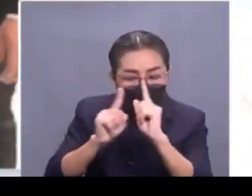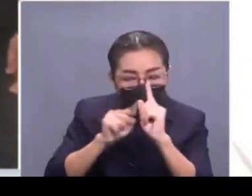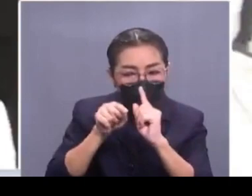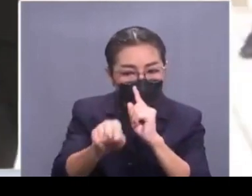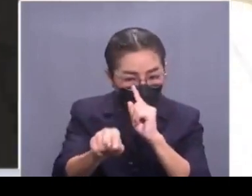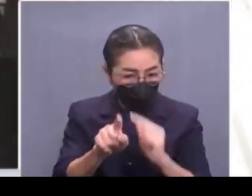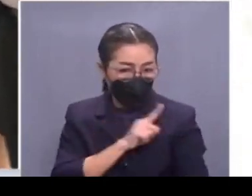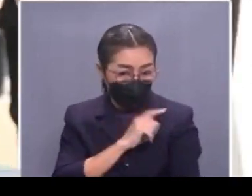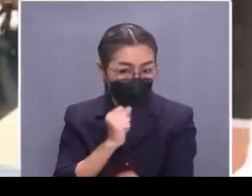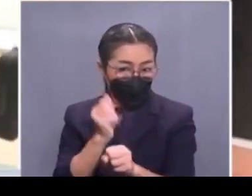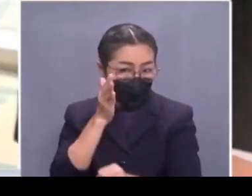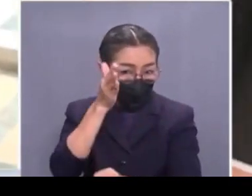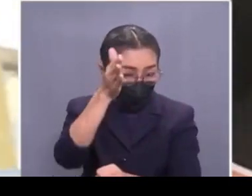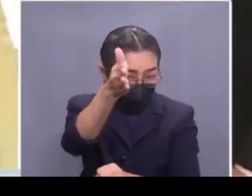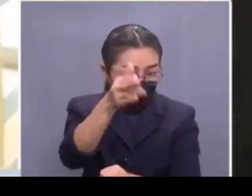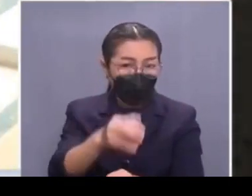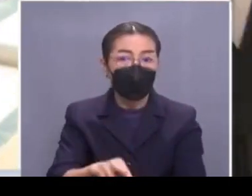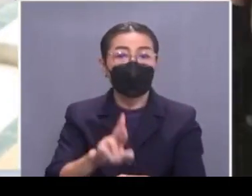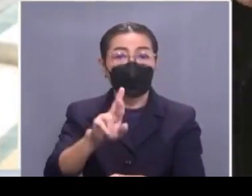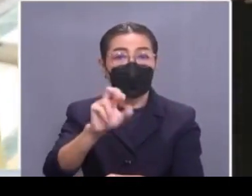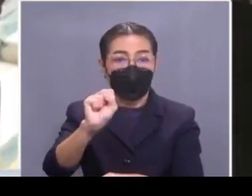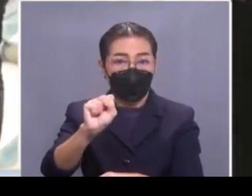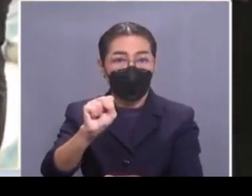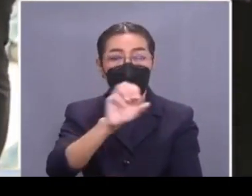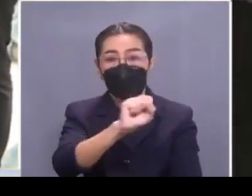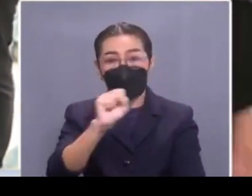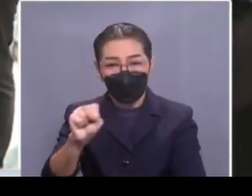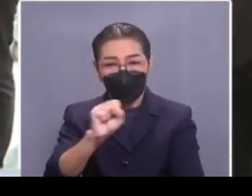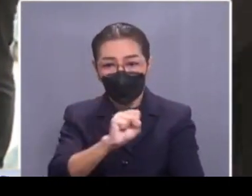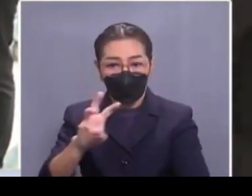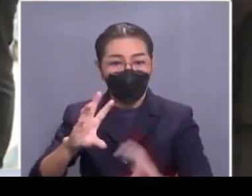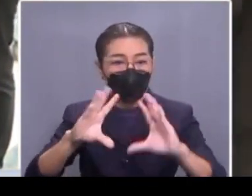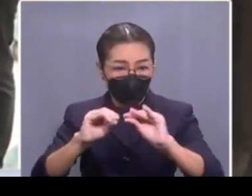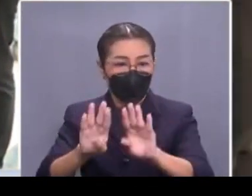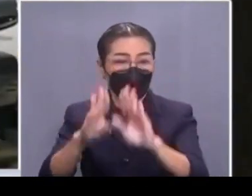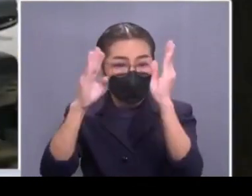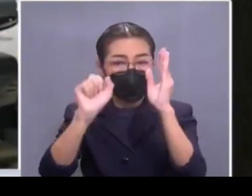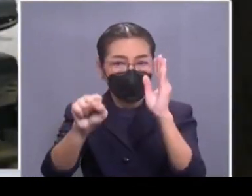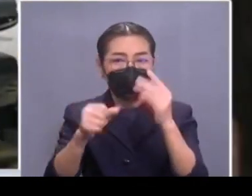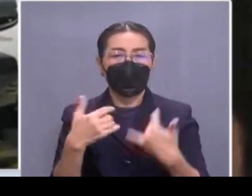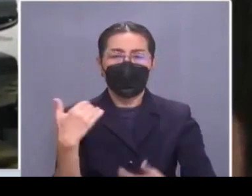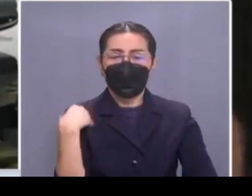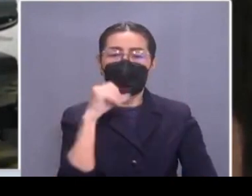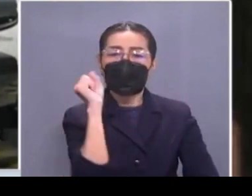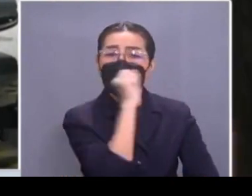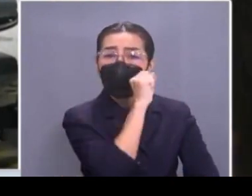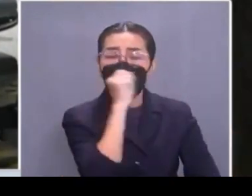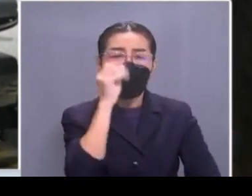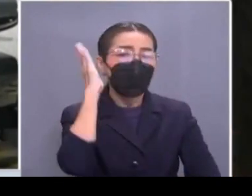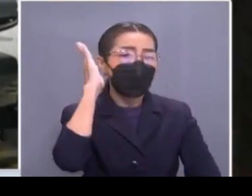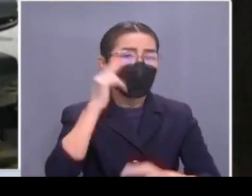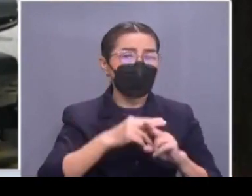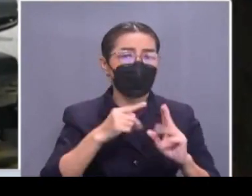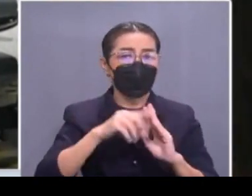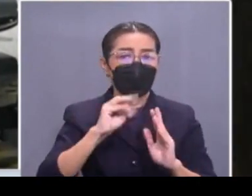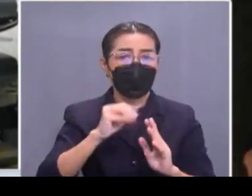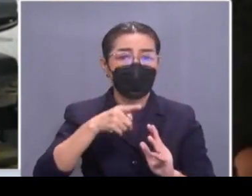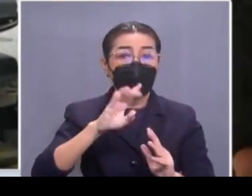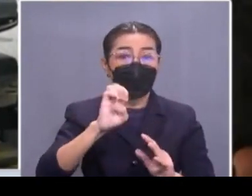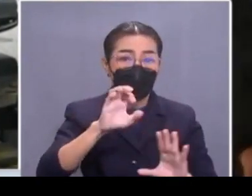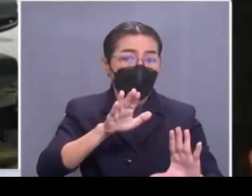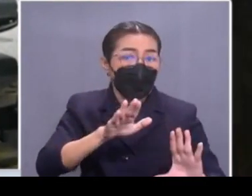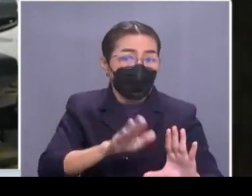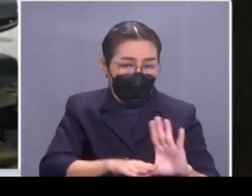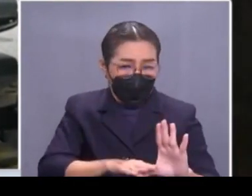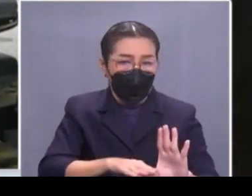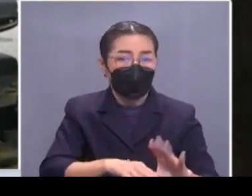ในช่วงการเปิดสมัยประชุมสภาที่จะถึงค่ะและที่มีการเปิดตัวเมธีอรุณนักร้องวงลาบานูนก็ถือว่าได้รับการยอมรับและบอกด้วย